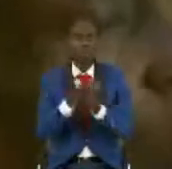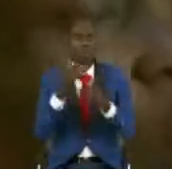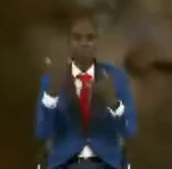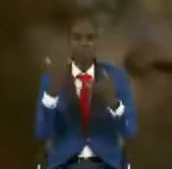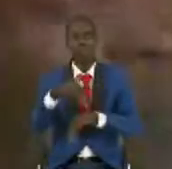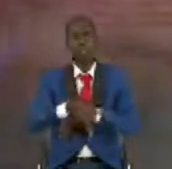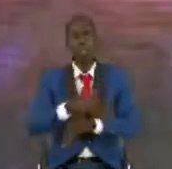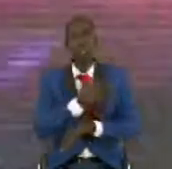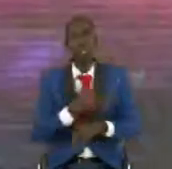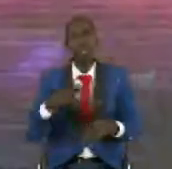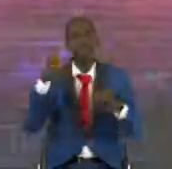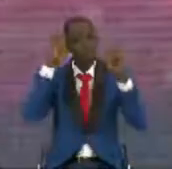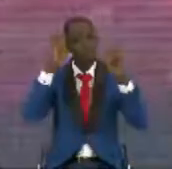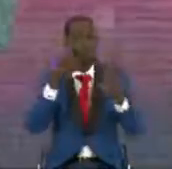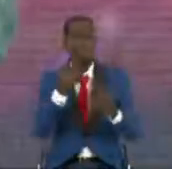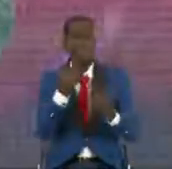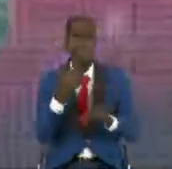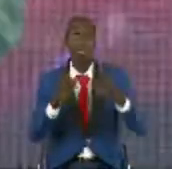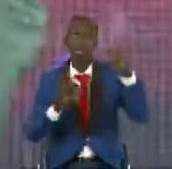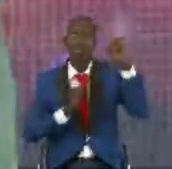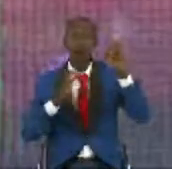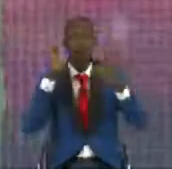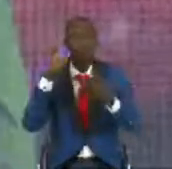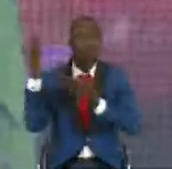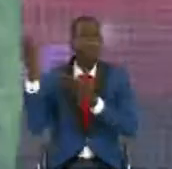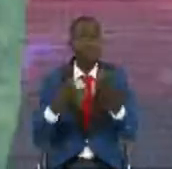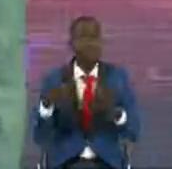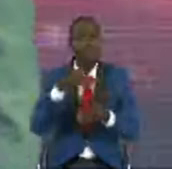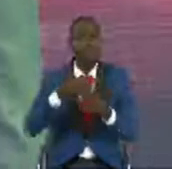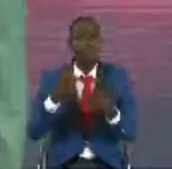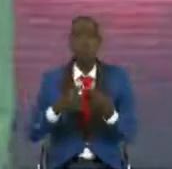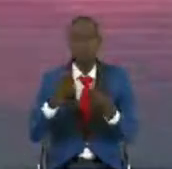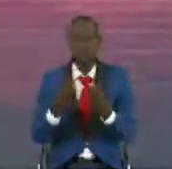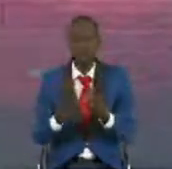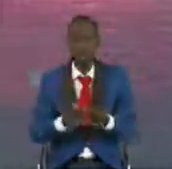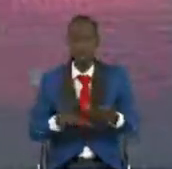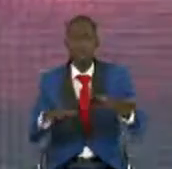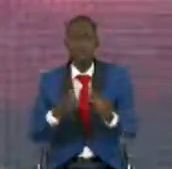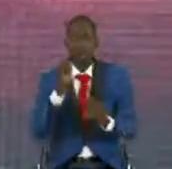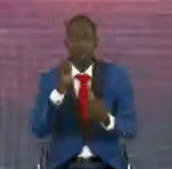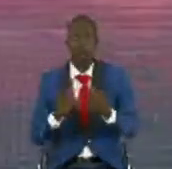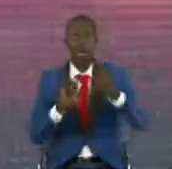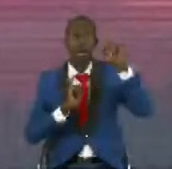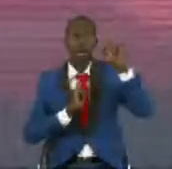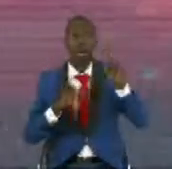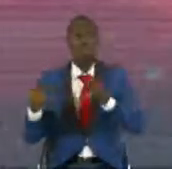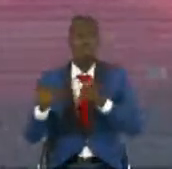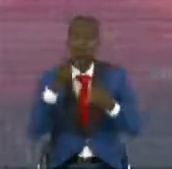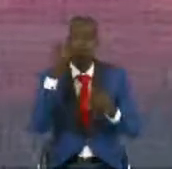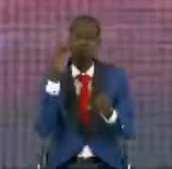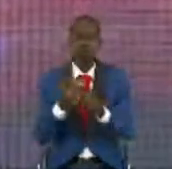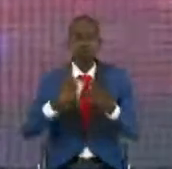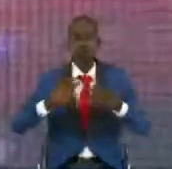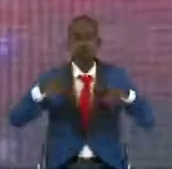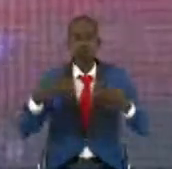dit, « Je vous ferai entrer dans le pays que j'ai juré de donner à Abraham, à Isaac et